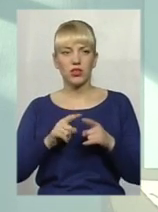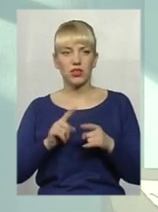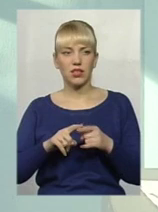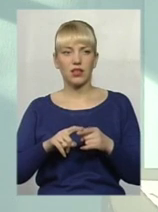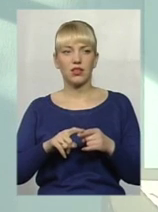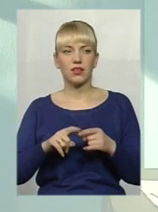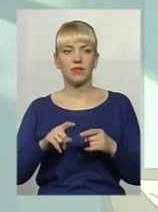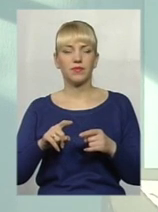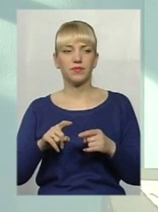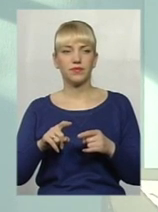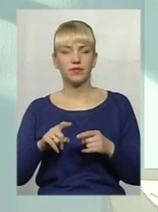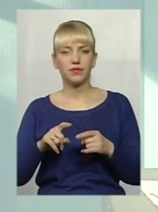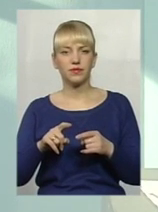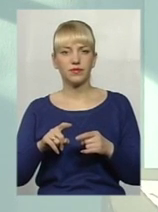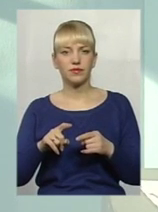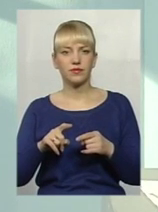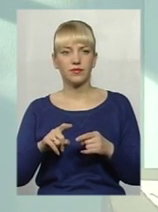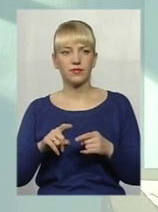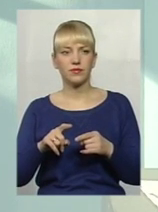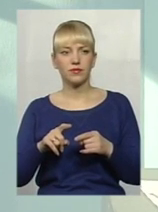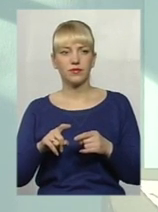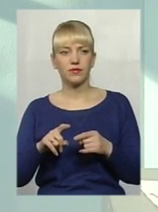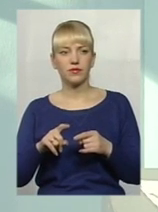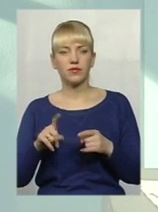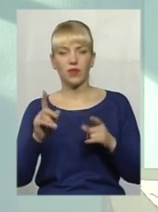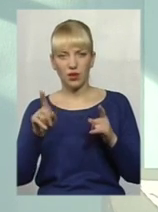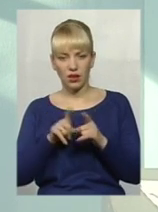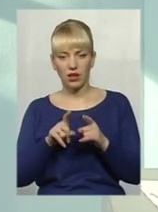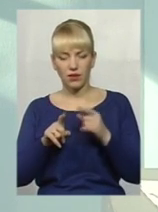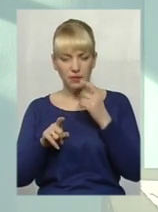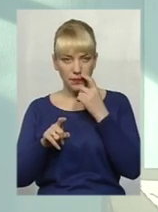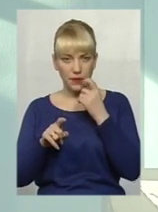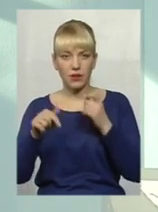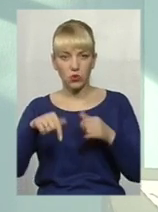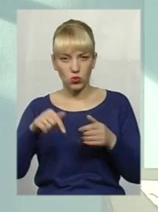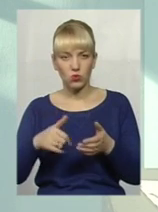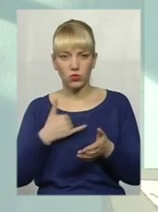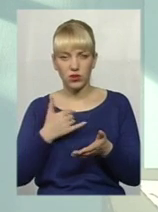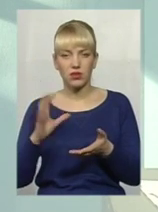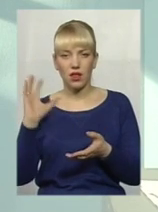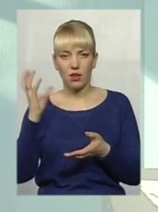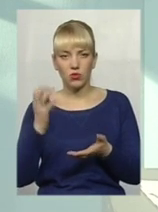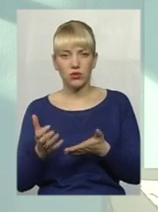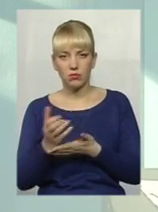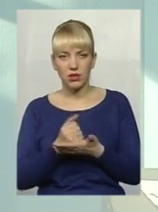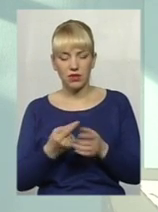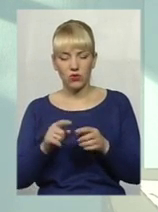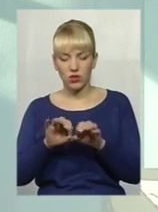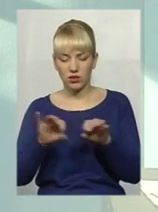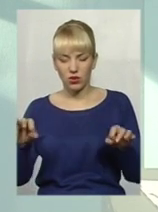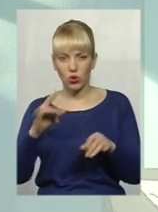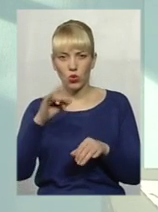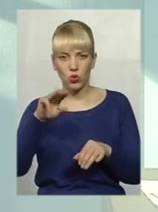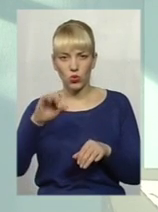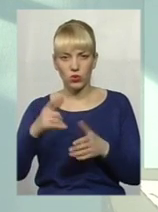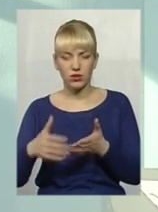який відбирається, надалі його також треба вести за кордон для того, щоб з фільтрів забрати саму цю рідку ртуть. Тобто треба,